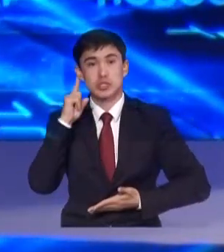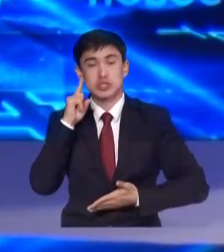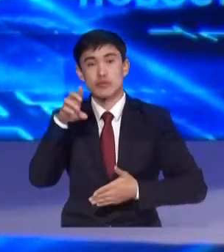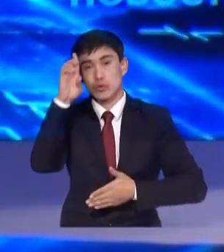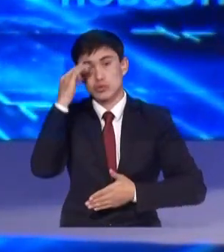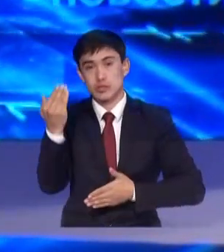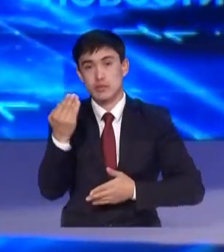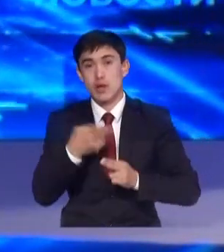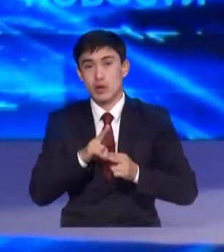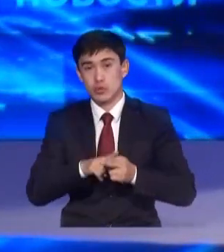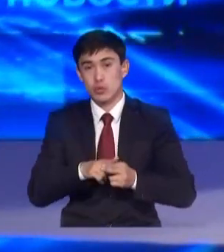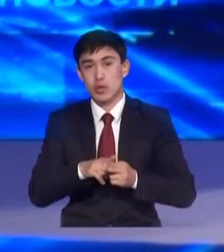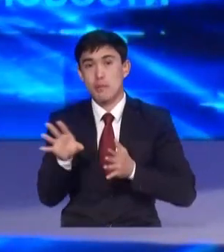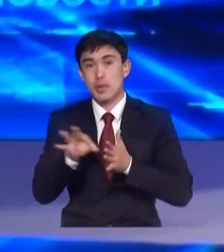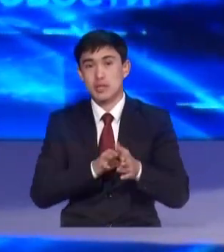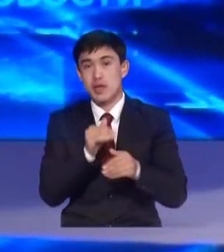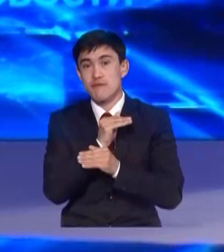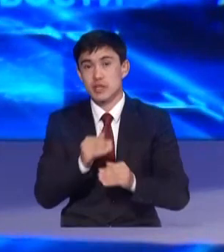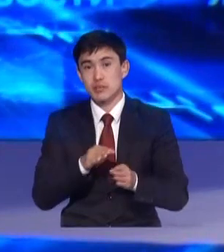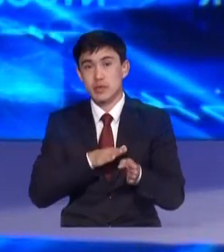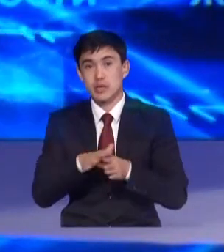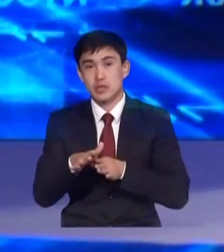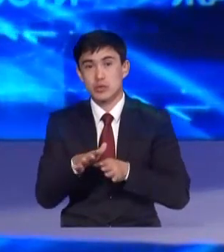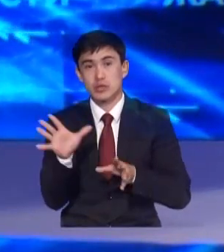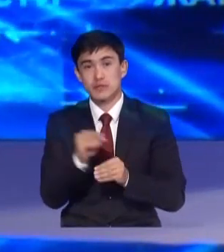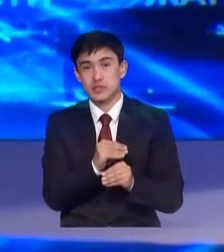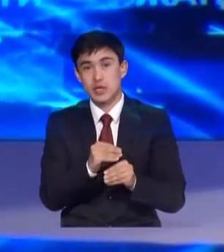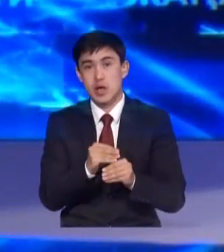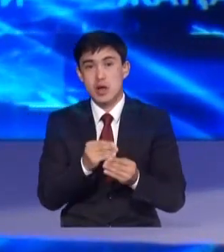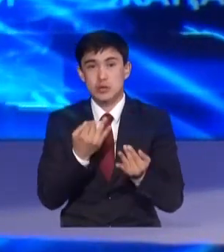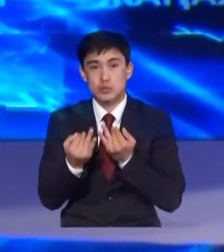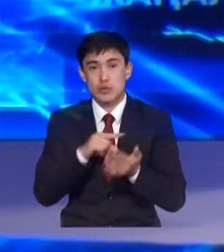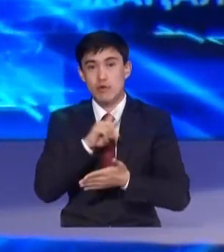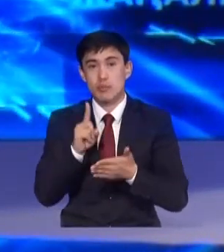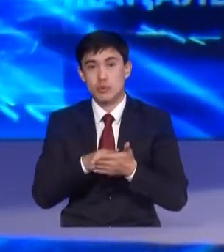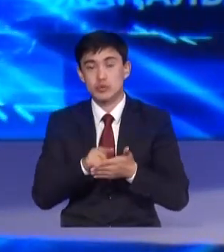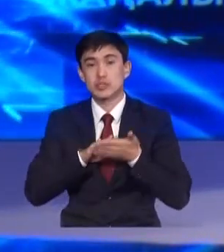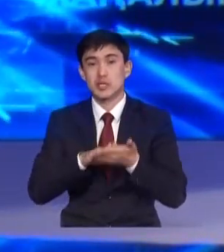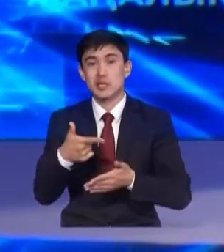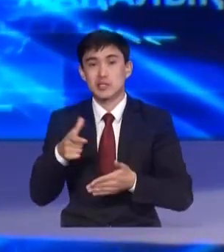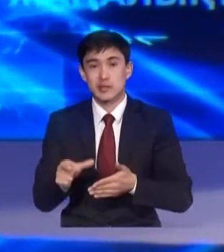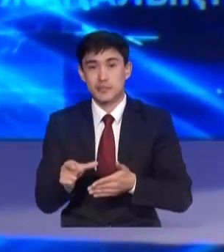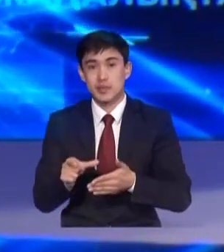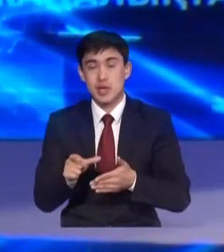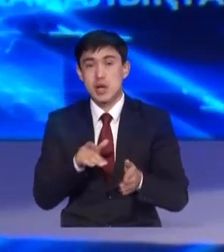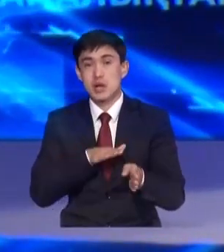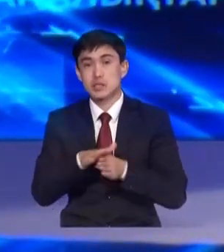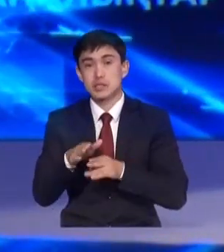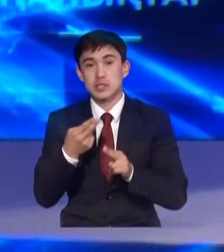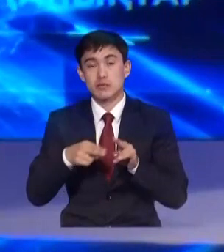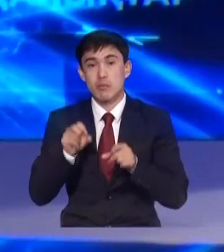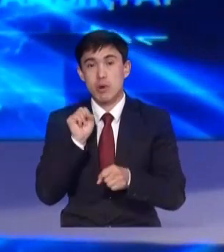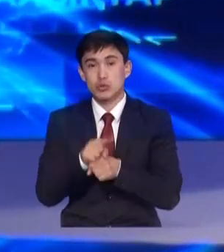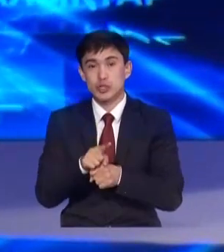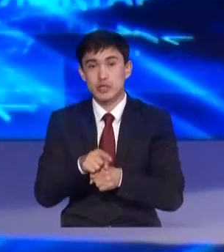слышащего государства, которое оперативно и эффективно реагирует на все конструктивные запросы граждан. В рамках реализации